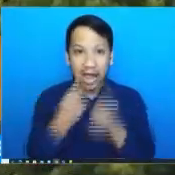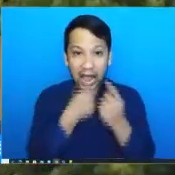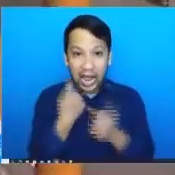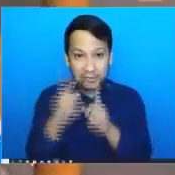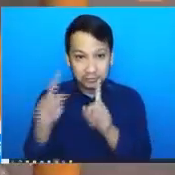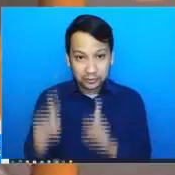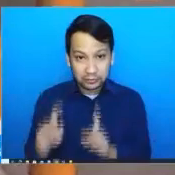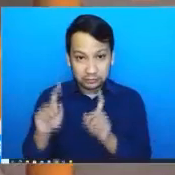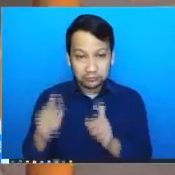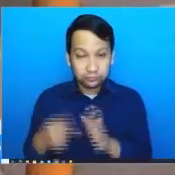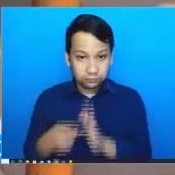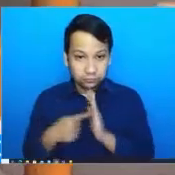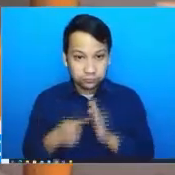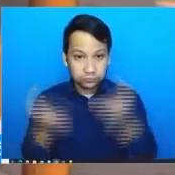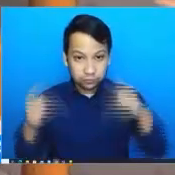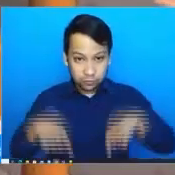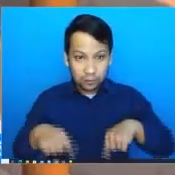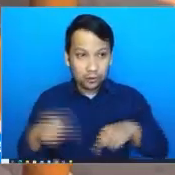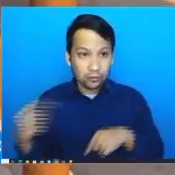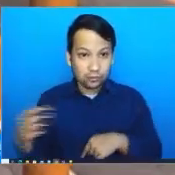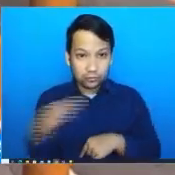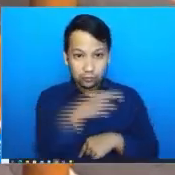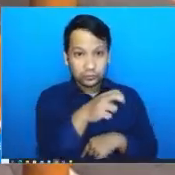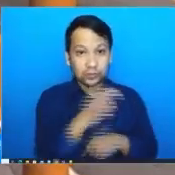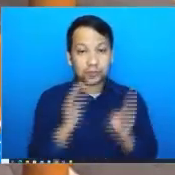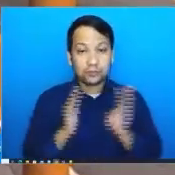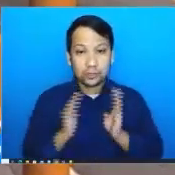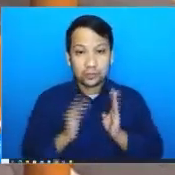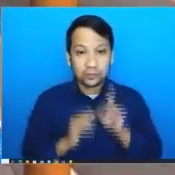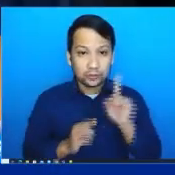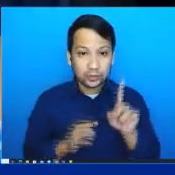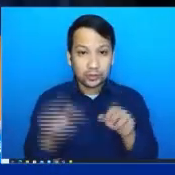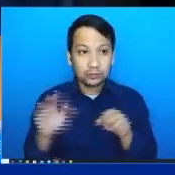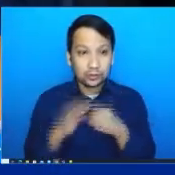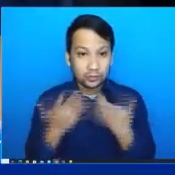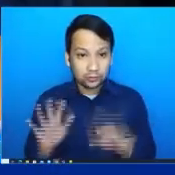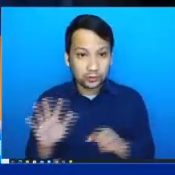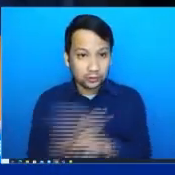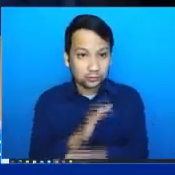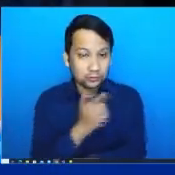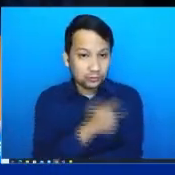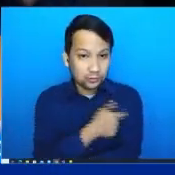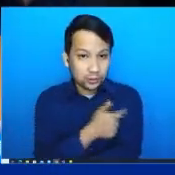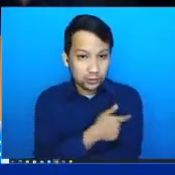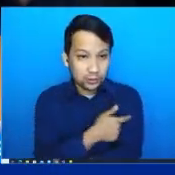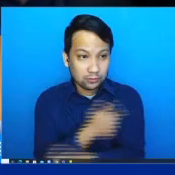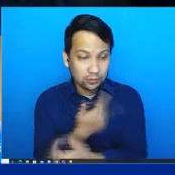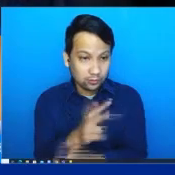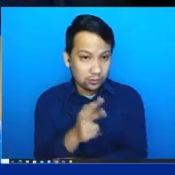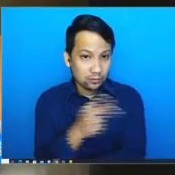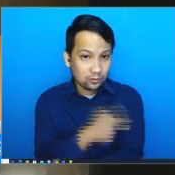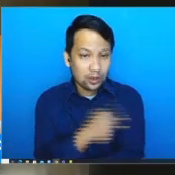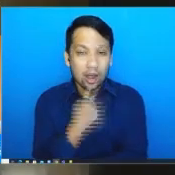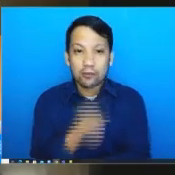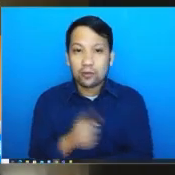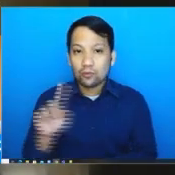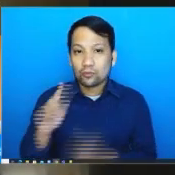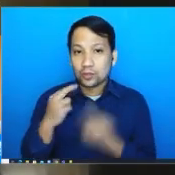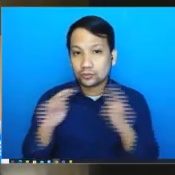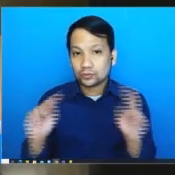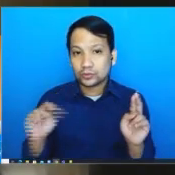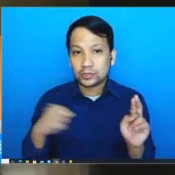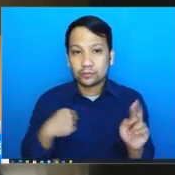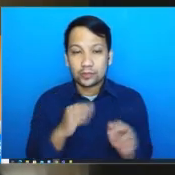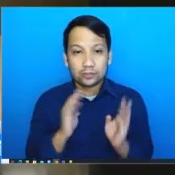requirement para makapasok sa lungsod ang isang fully vaccinated na turista. Sa panayam sa One News, sinabi ni Baguio City Mayor